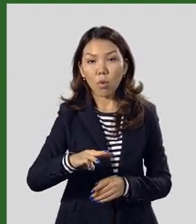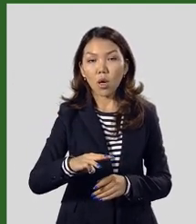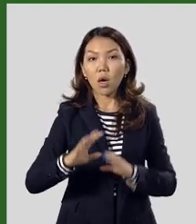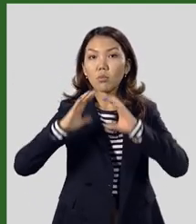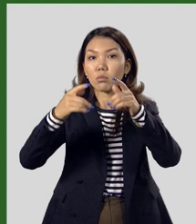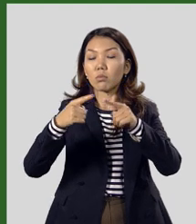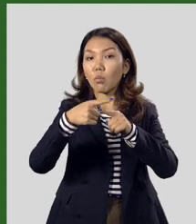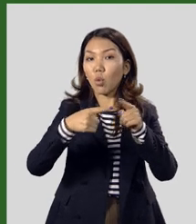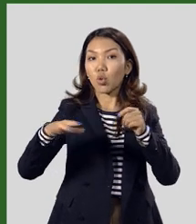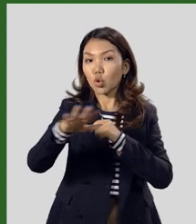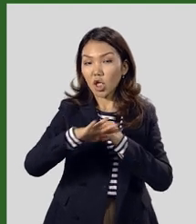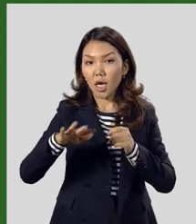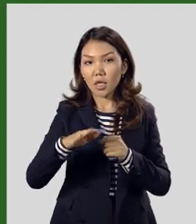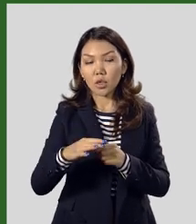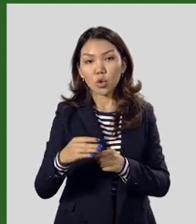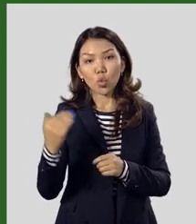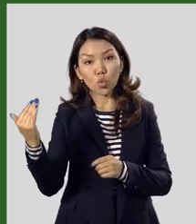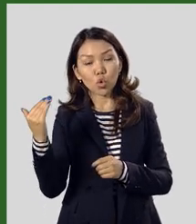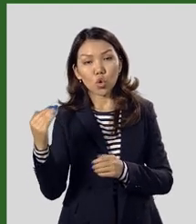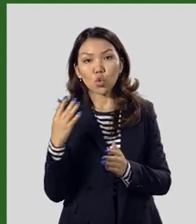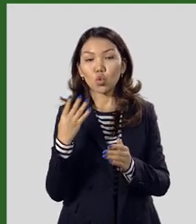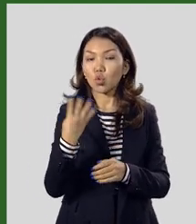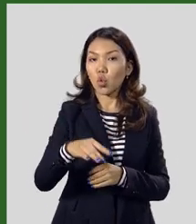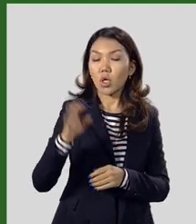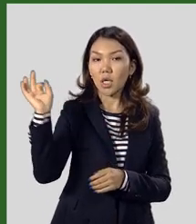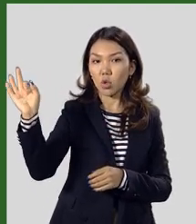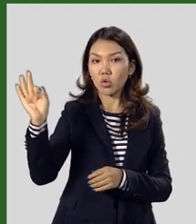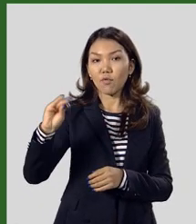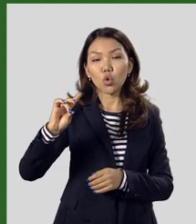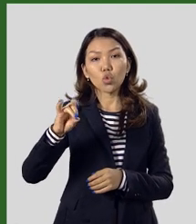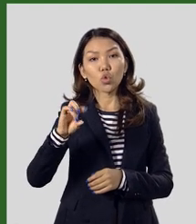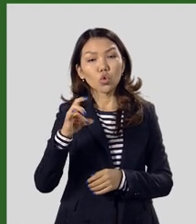широта 40 градусов южной широты.